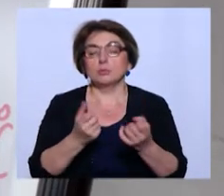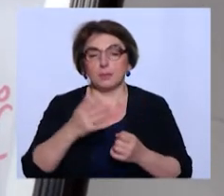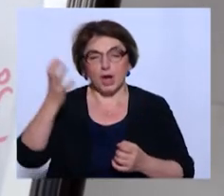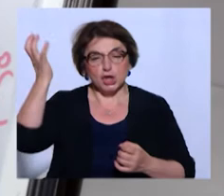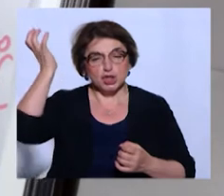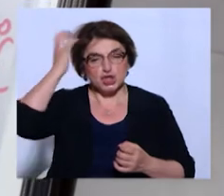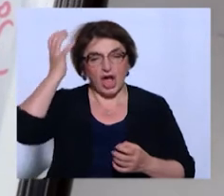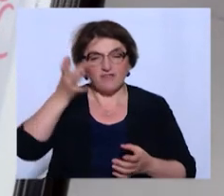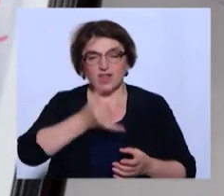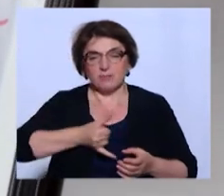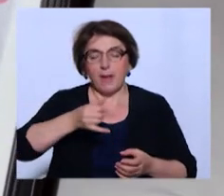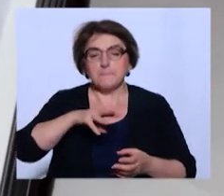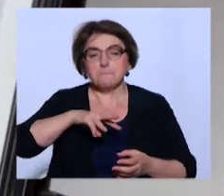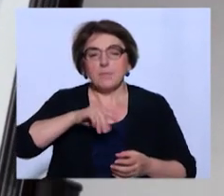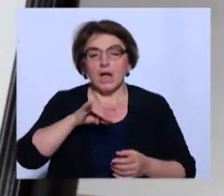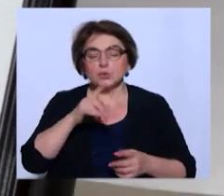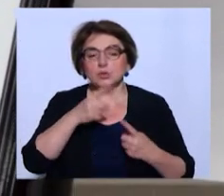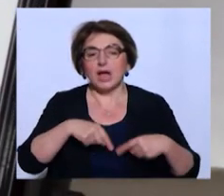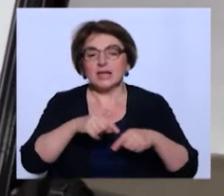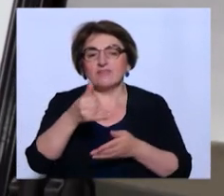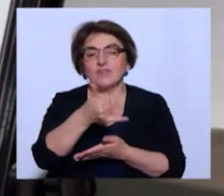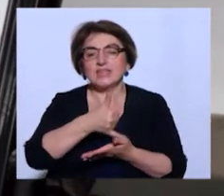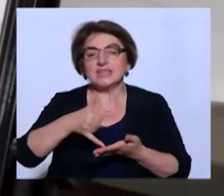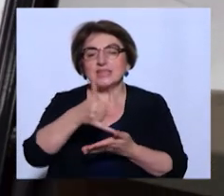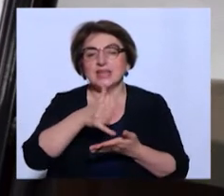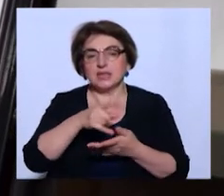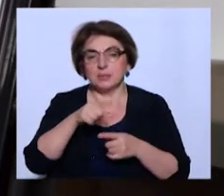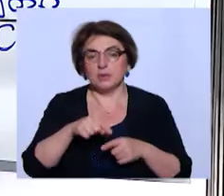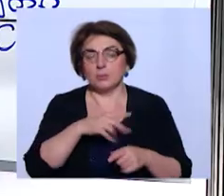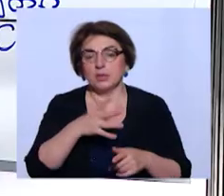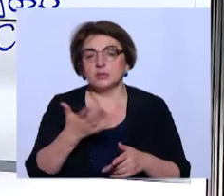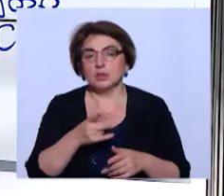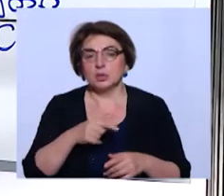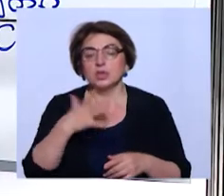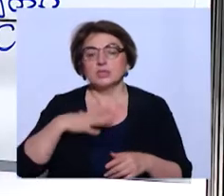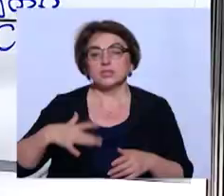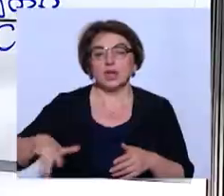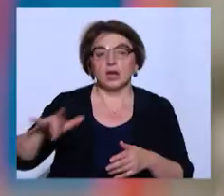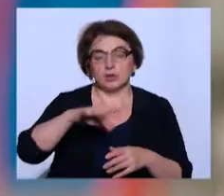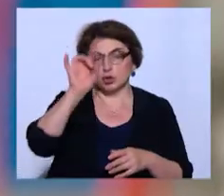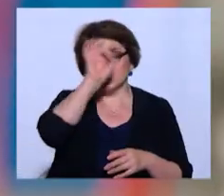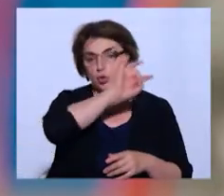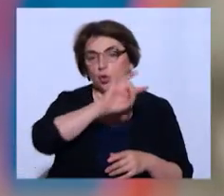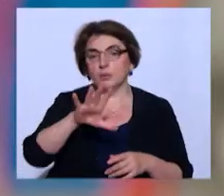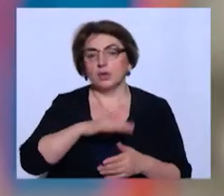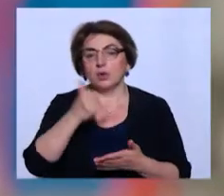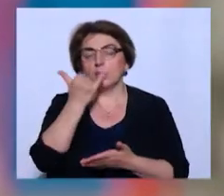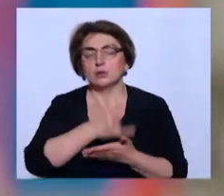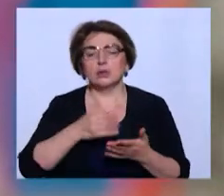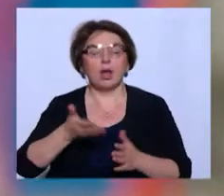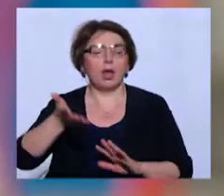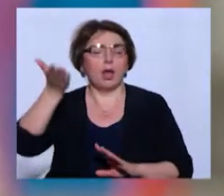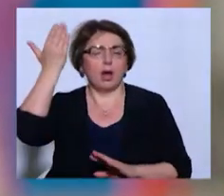და საპოხი ზეთები, რომელიც ცვეთამოედეგობას უშლის ხელს. საქართველოშიც ცნობილი იყო ნავთობი